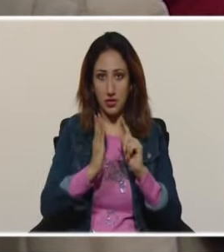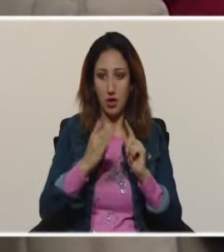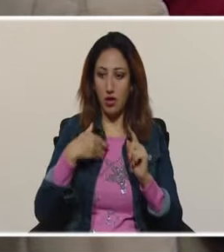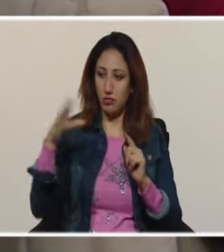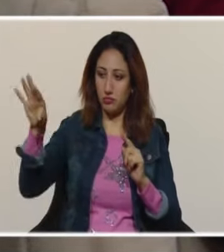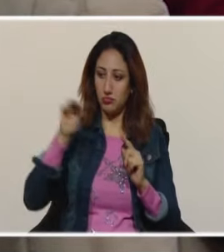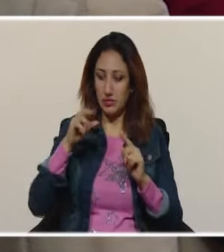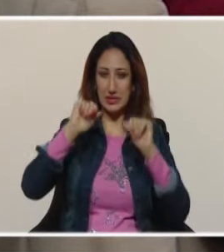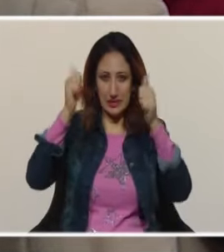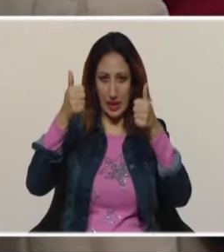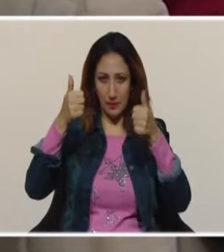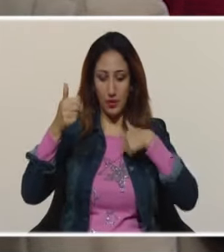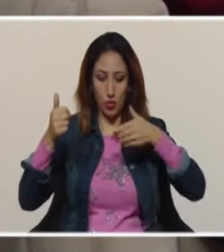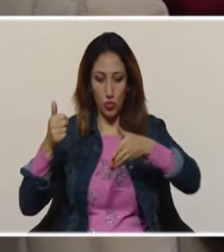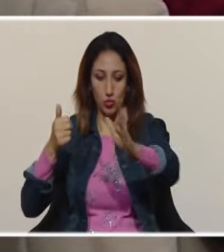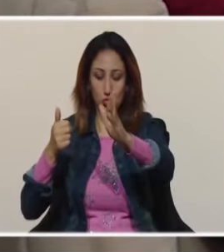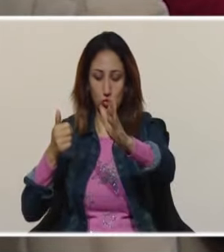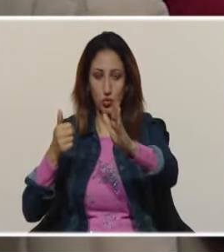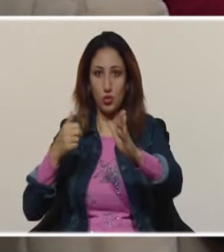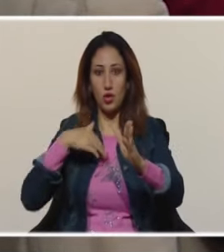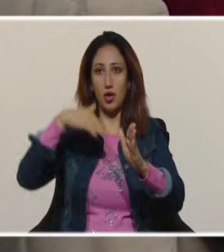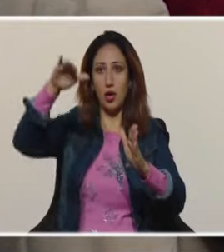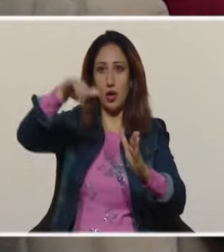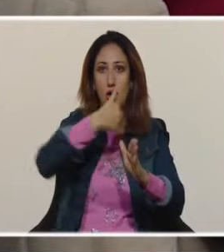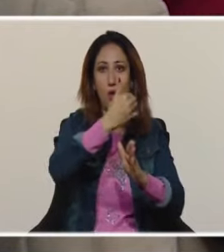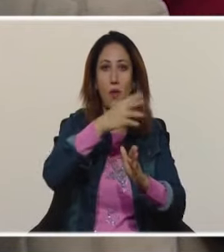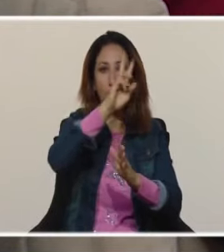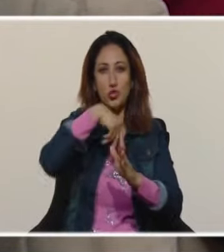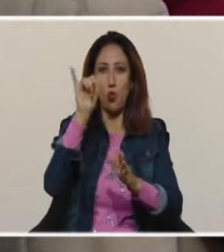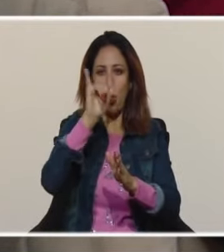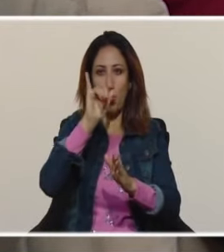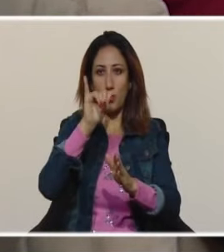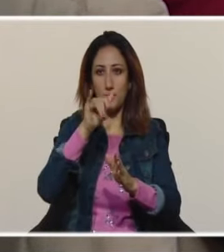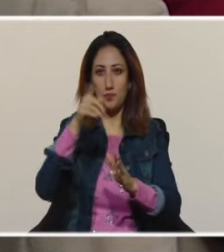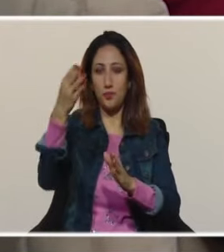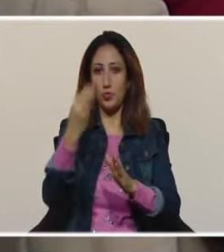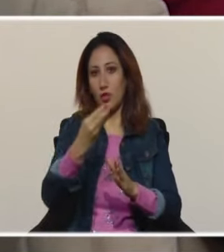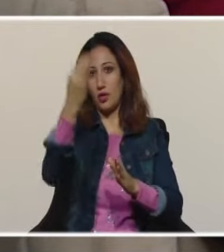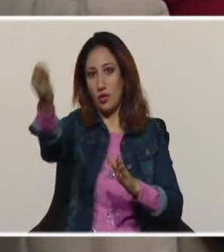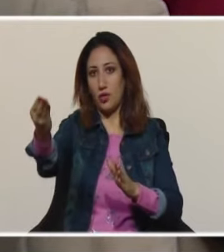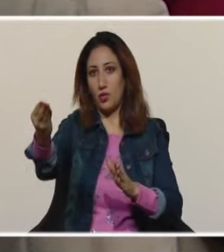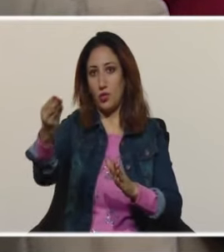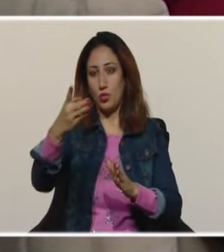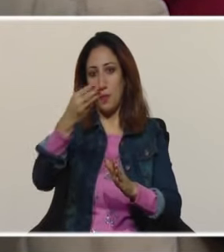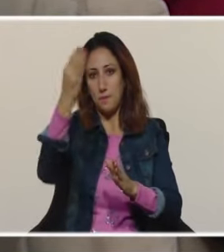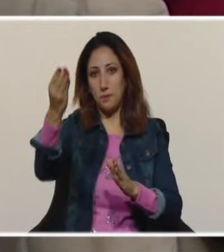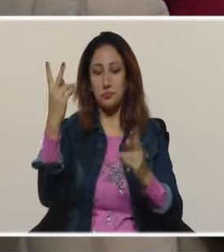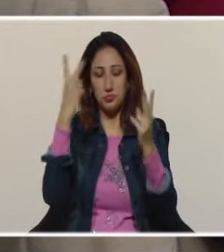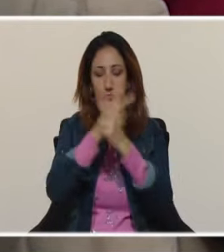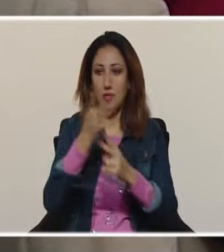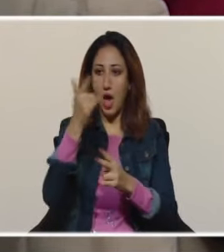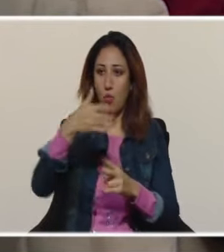التذكره اخش السيما اخرج قدام الراجل اكن هجيب فشار اخلي اخويا يخش طبعا هو مش مركز معايا اخويا